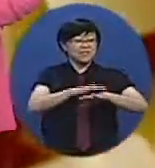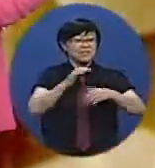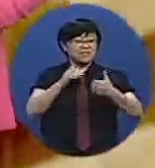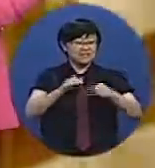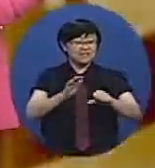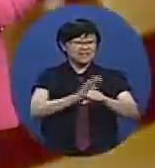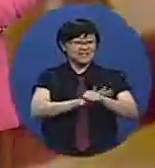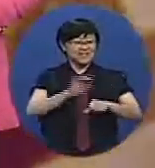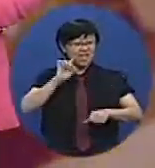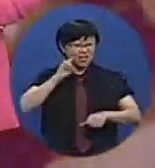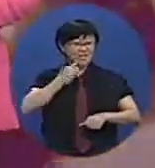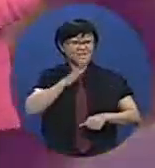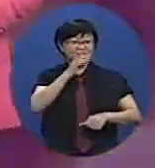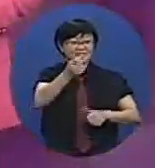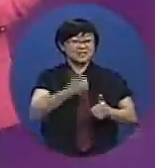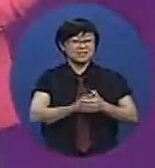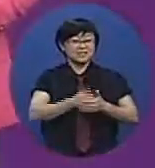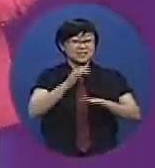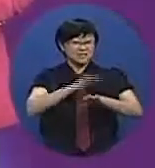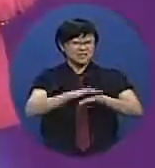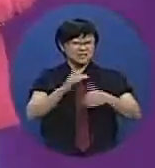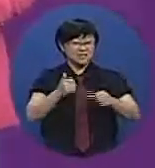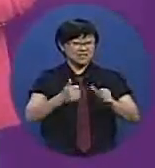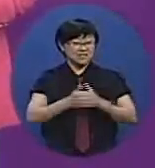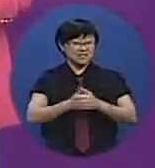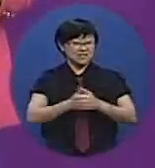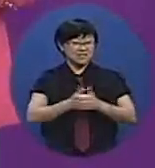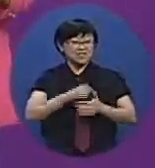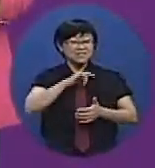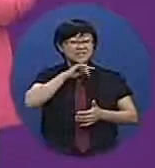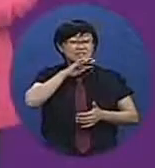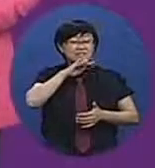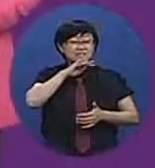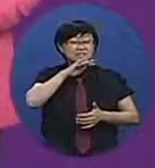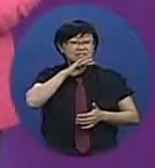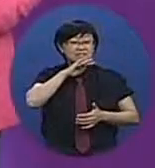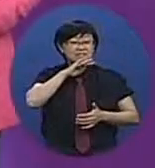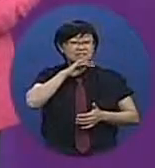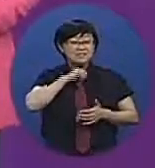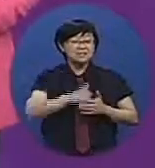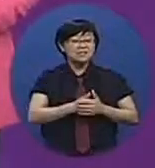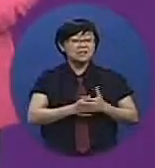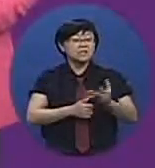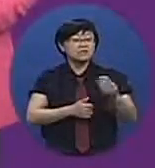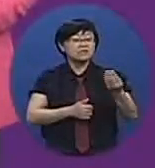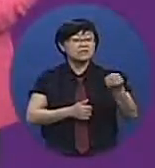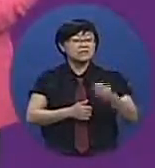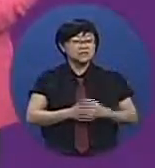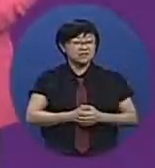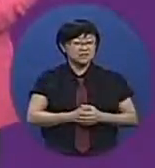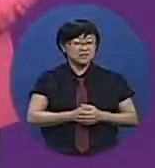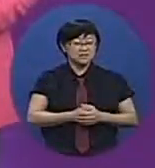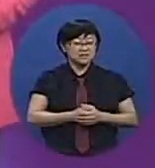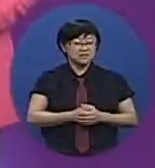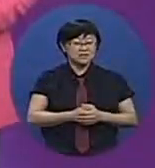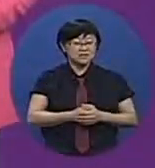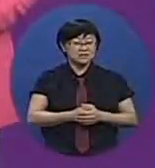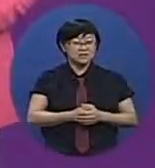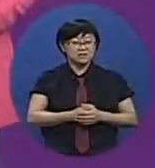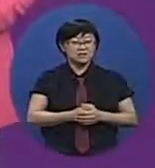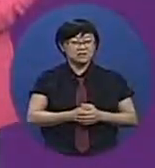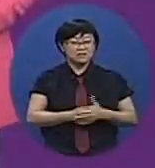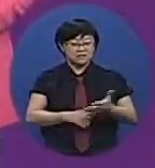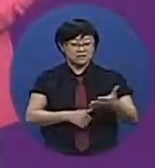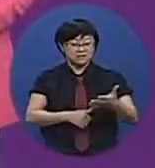아주 예뻐하신다고. 예. 손주가 지금 어떻게 몇 손주나 계십니까? 여기 네. 큰아가